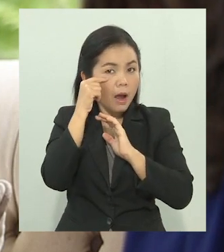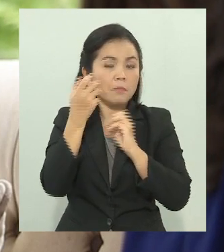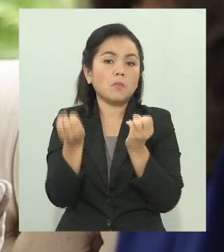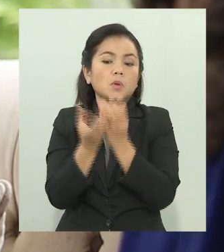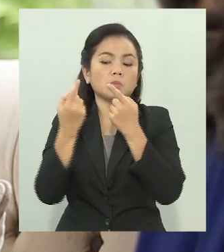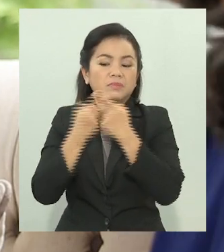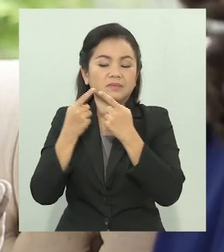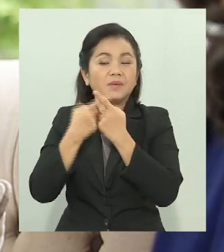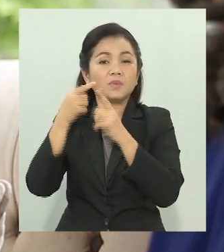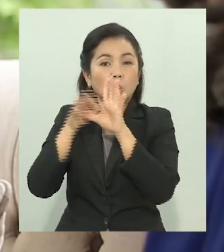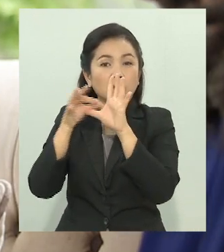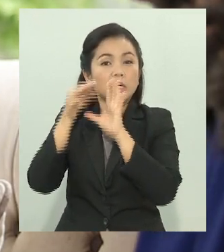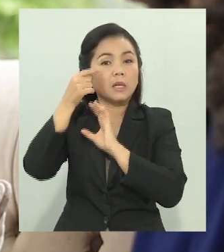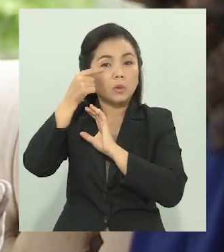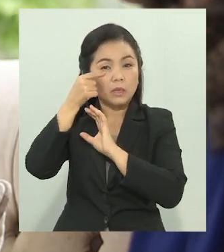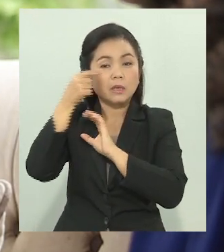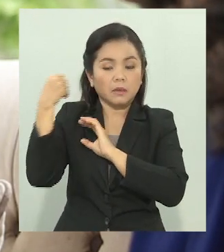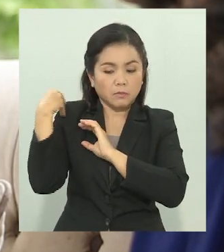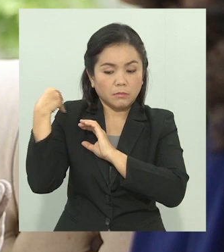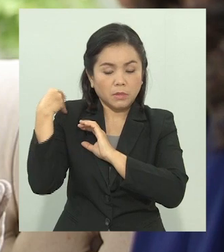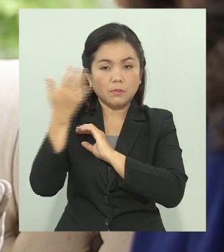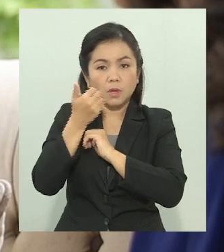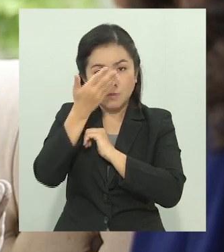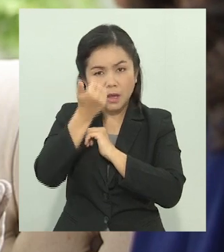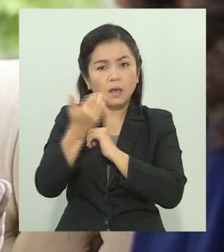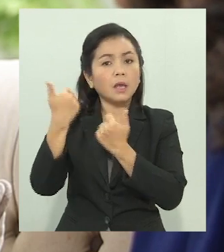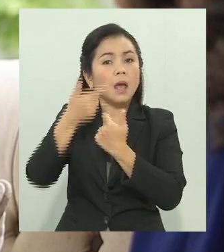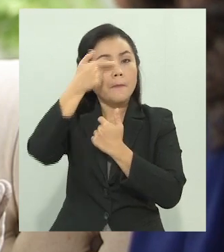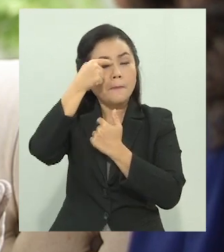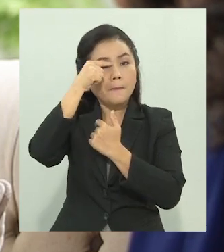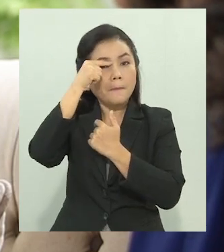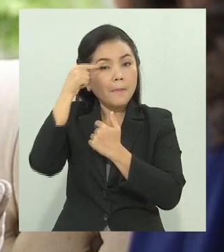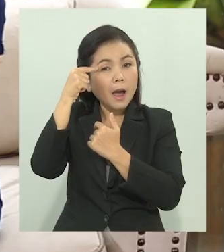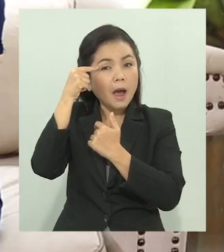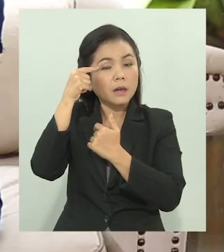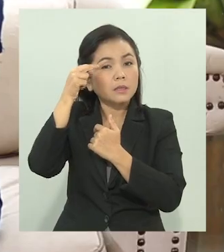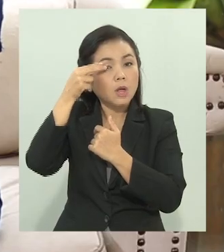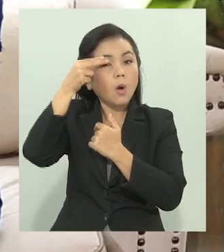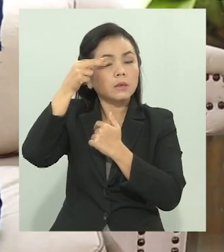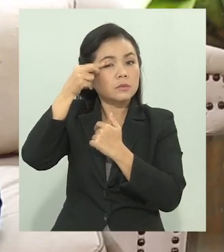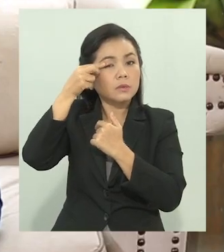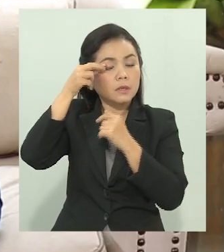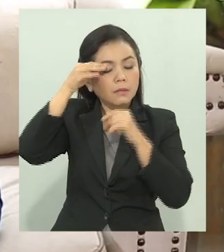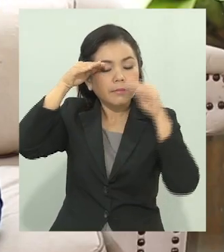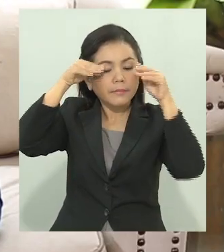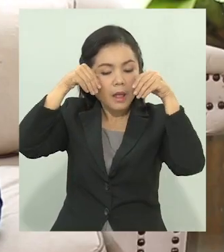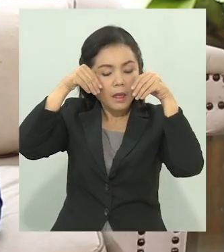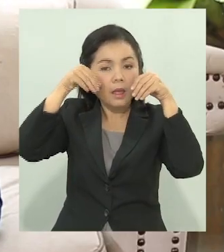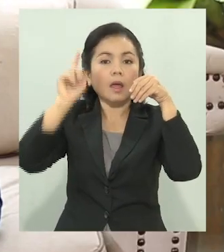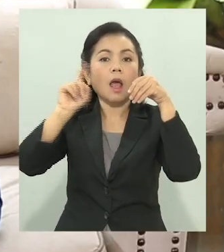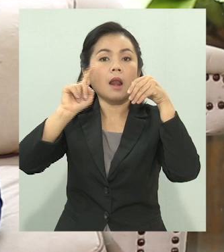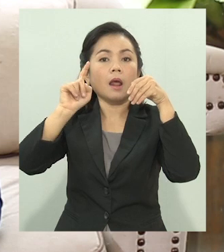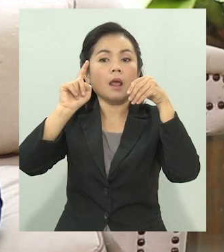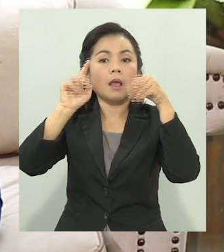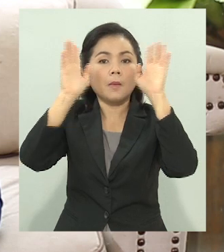าดเจ็บได้ก็คือทำผ่าตัดตา2ชั้นเสร็จปุ๊บสังเกตว่าตาปรือลงก็เจอค่อนข้างเยอะ มันเกิดจากการที่เราไปกล้